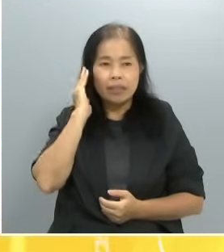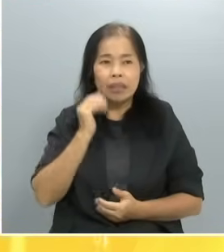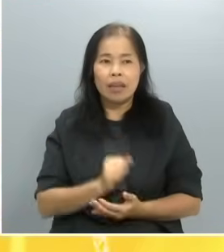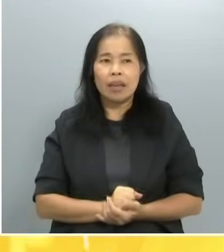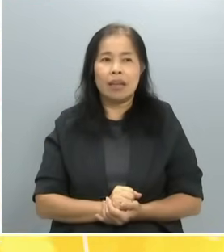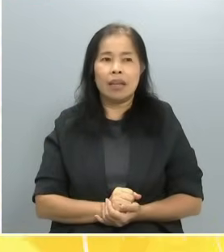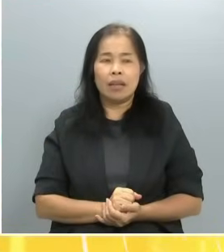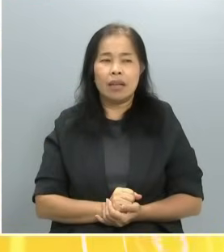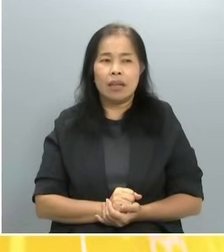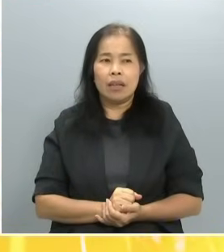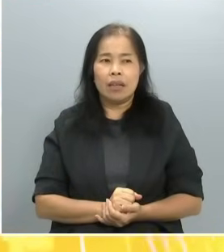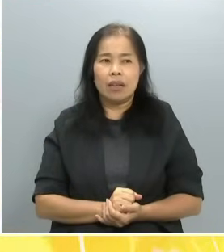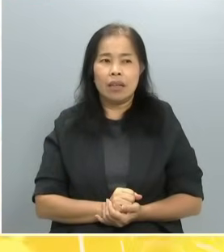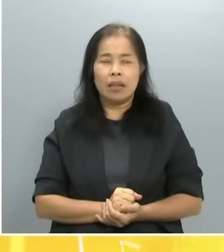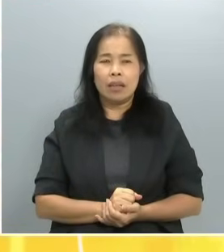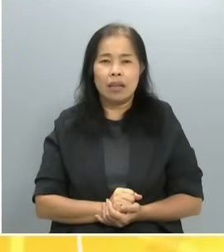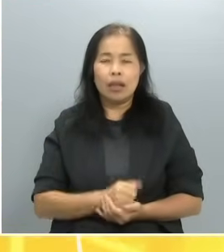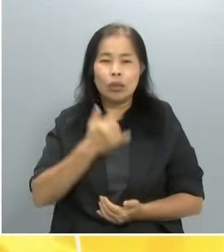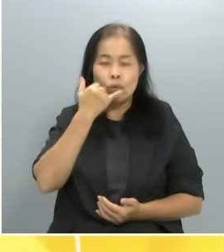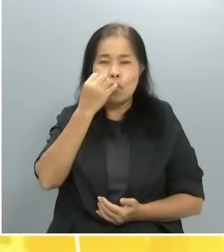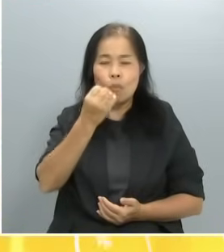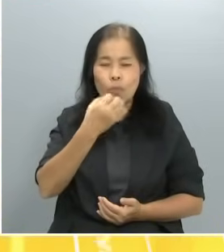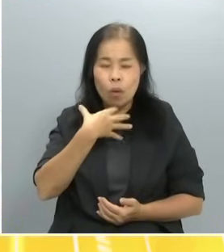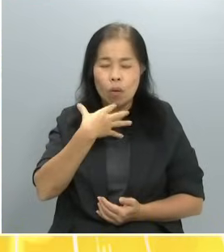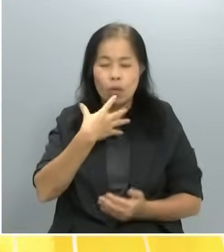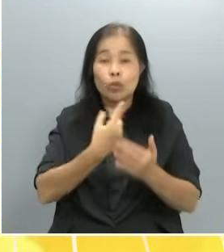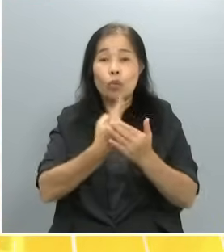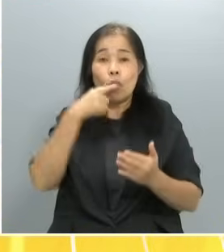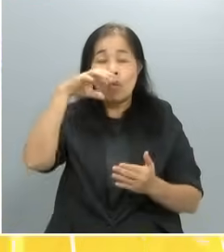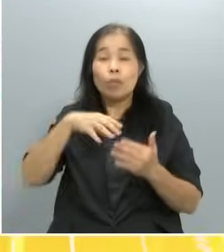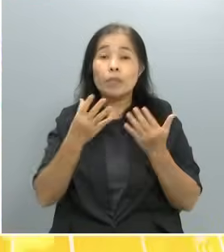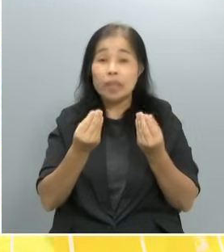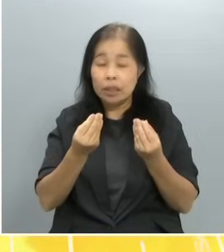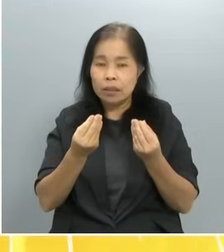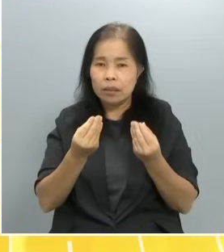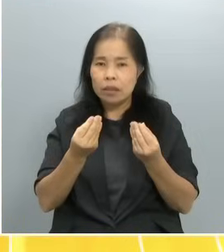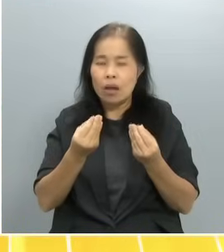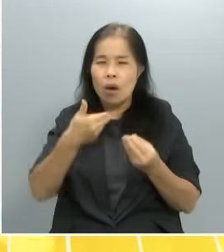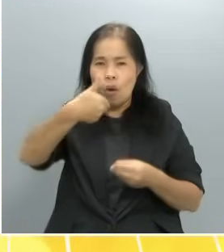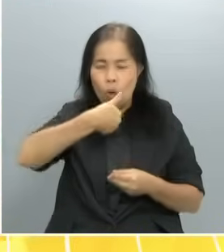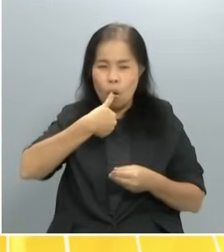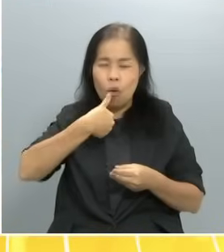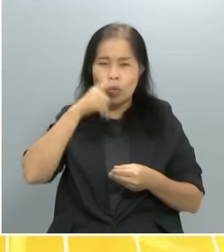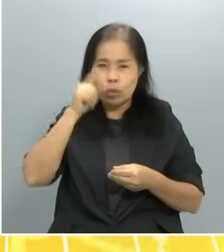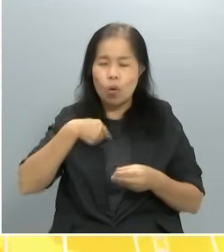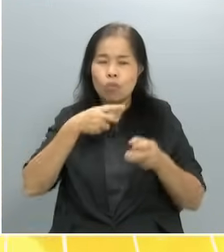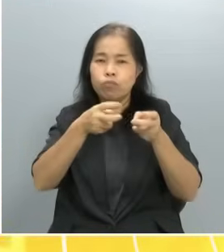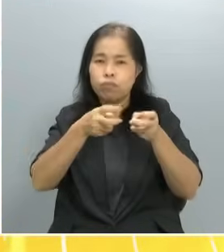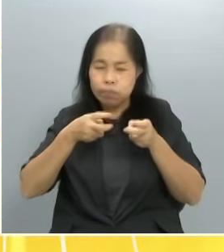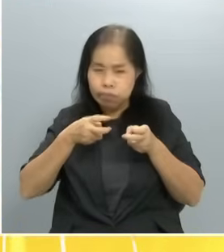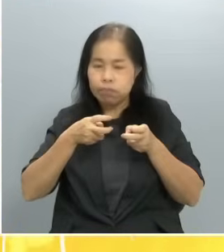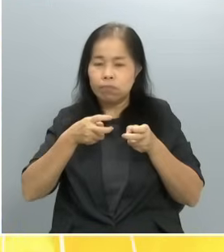บอกว่าเฮ้ยแต่กรมที่ดินแล้วก็ให้โหลดแอปLINEเพื่อส่งข้อมูลให้ดูแล้ว